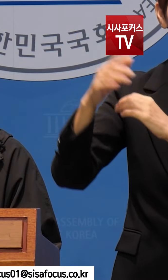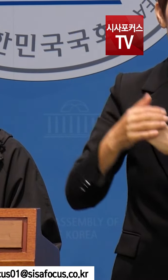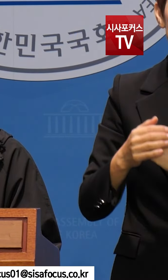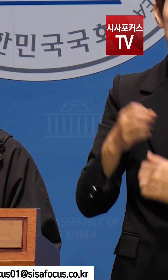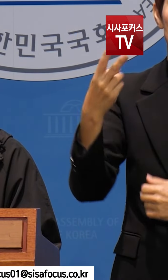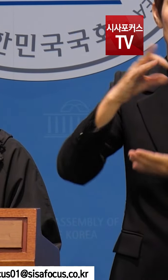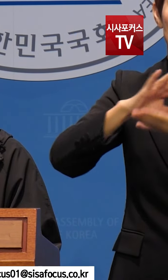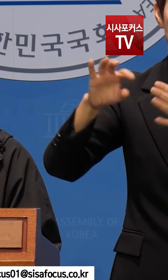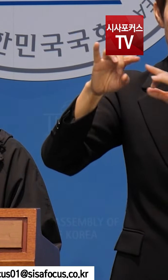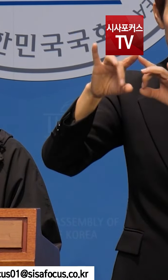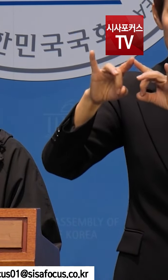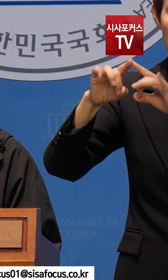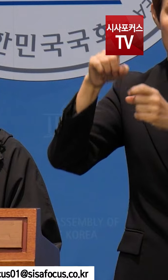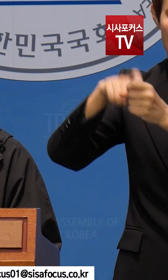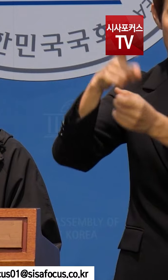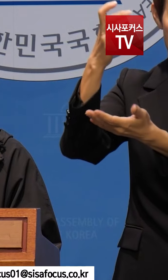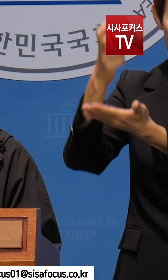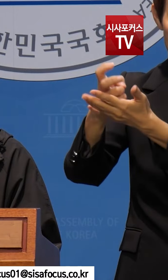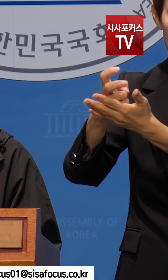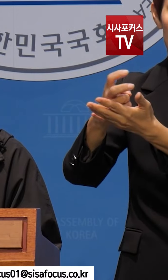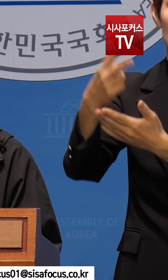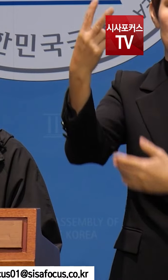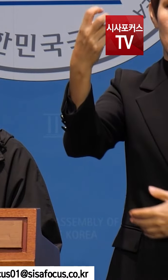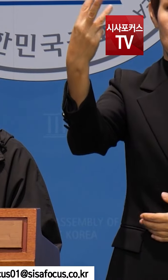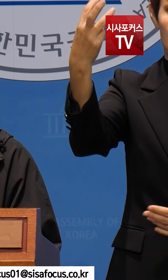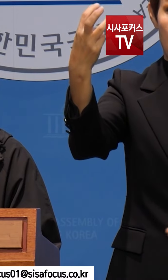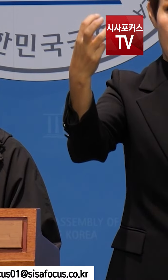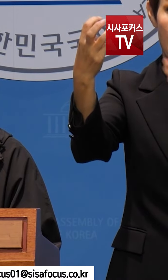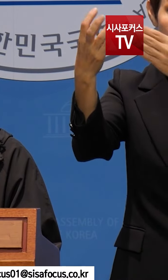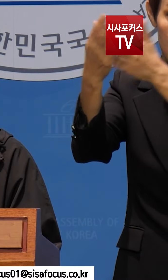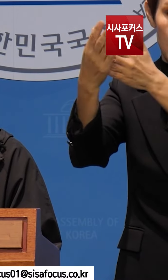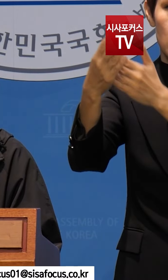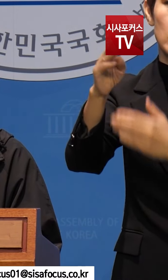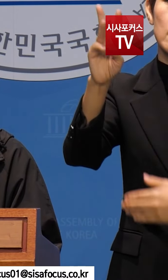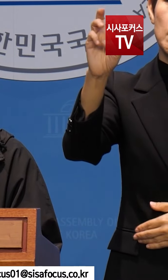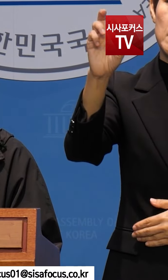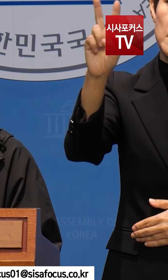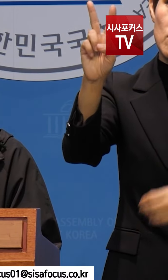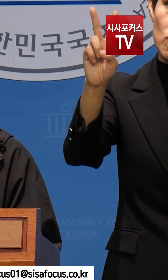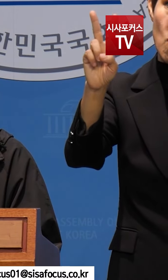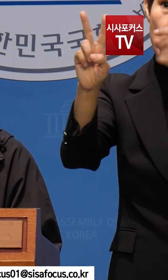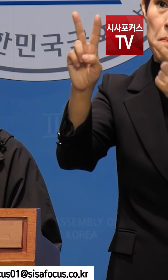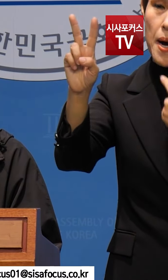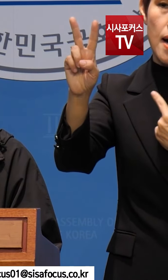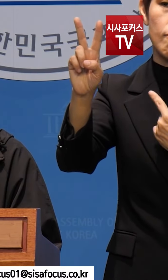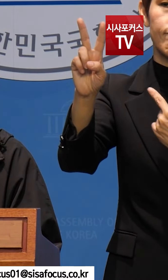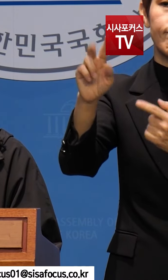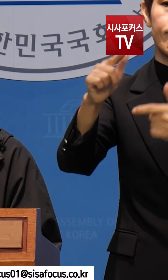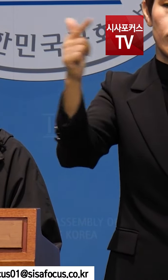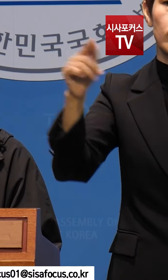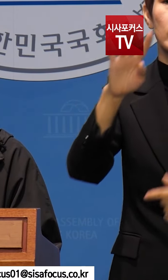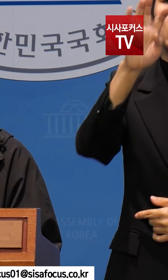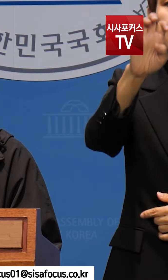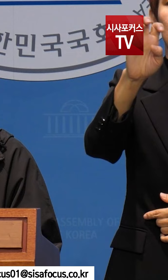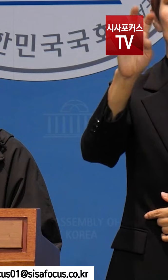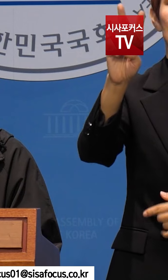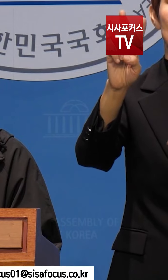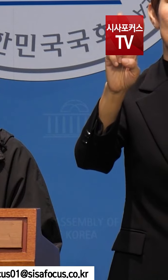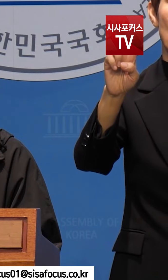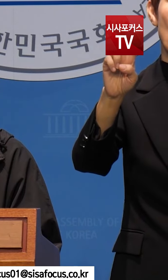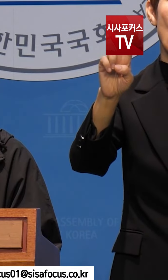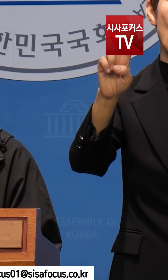에너지 목표 법안을 의해서 30년까지 기존 32% 42.5% 목표를